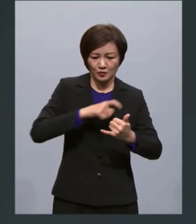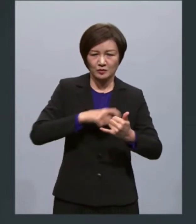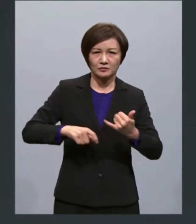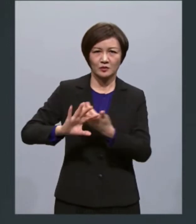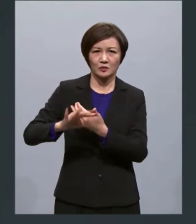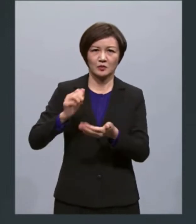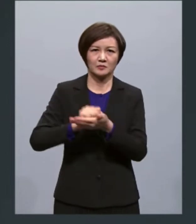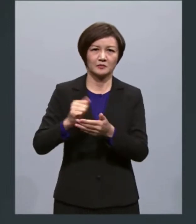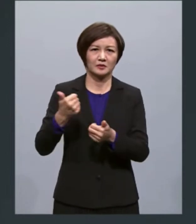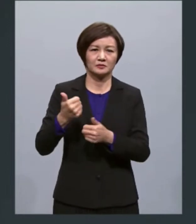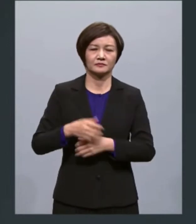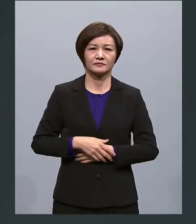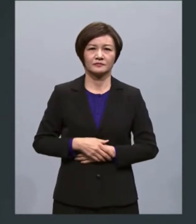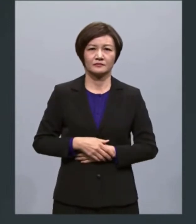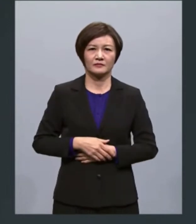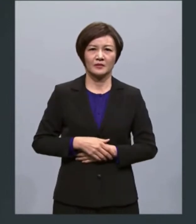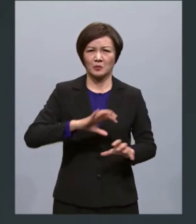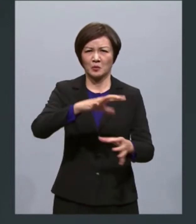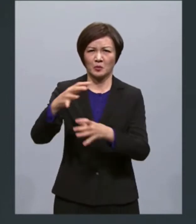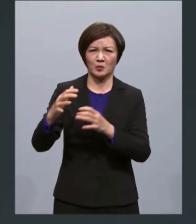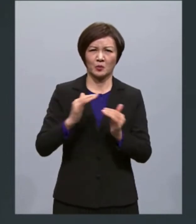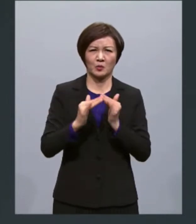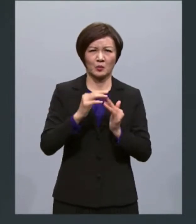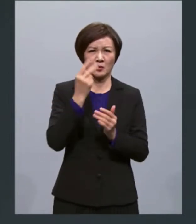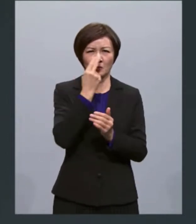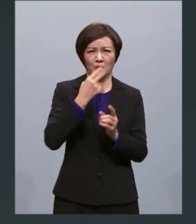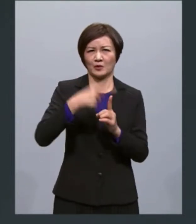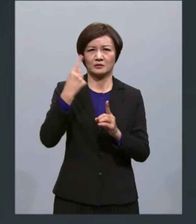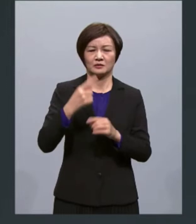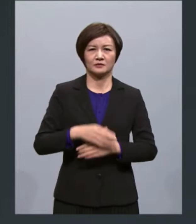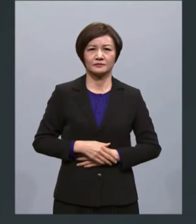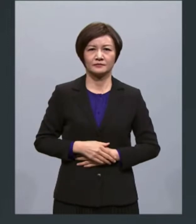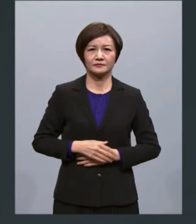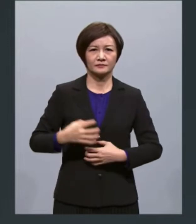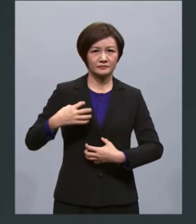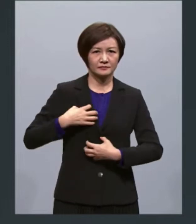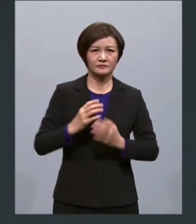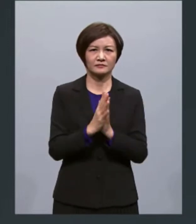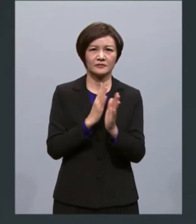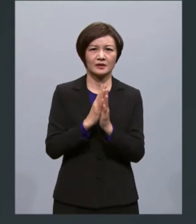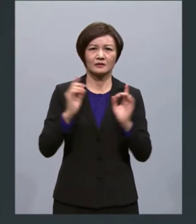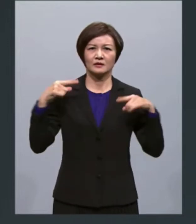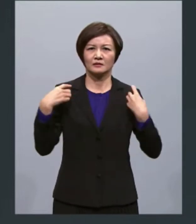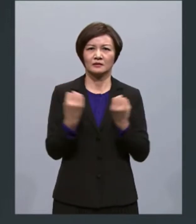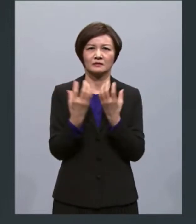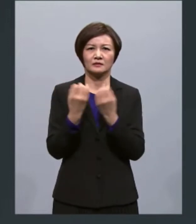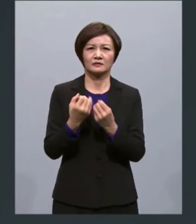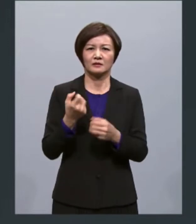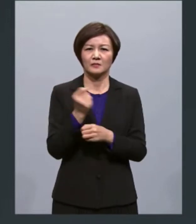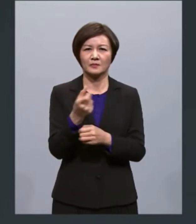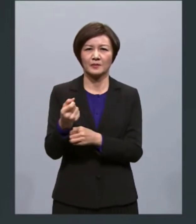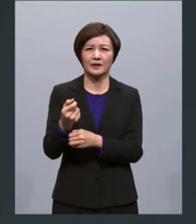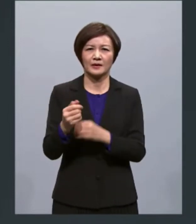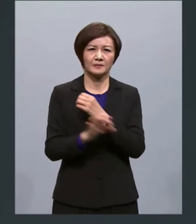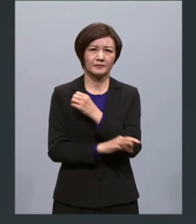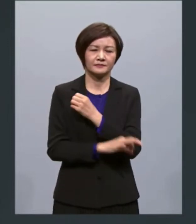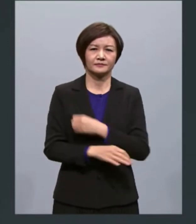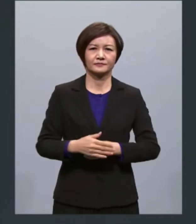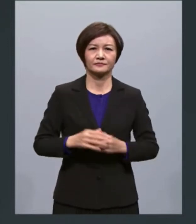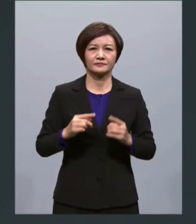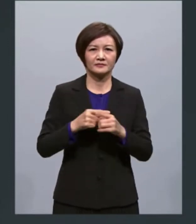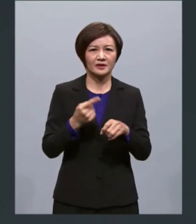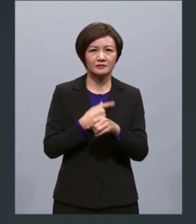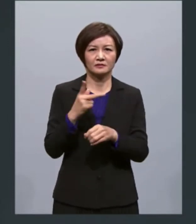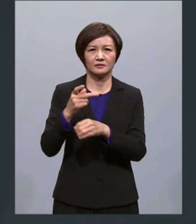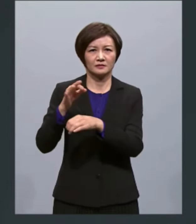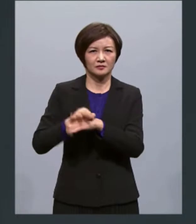媒体所说的世界上最危险的区域。军队屡屡传出采购弊案，缺乏人性化